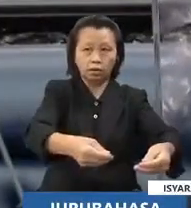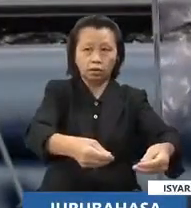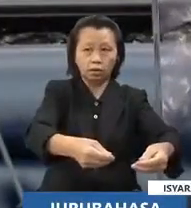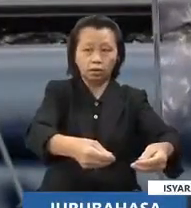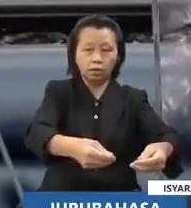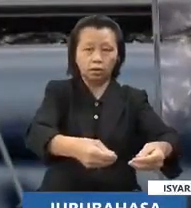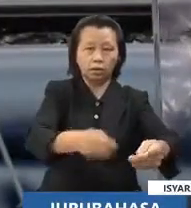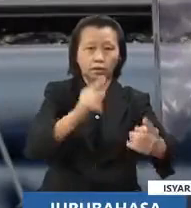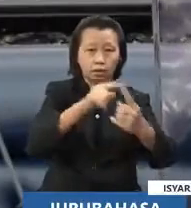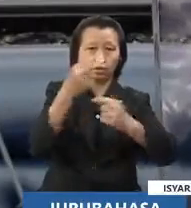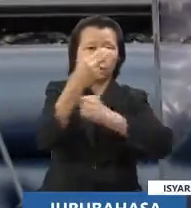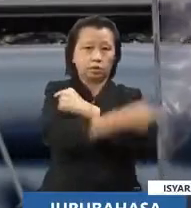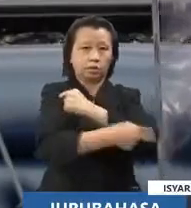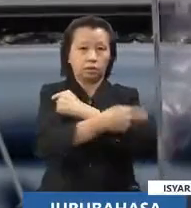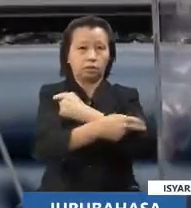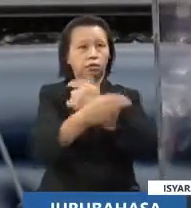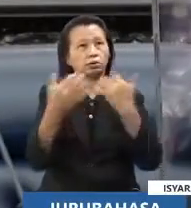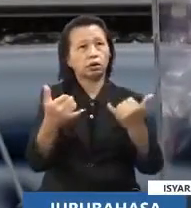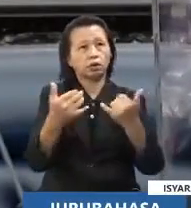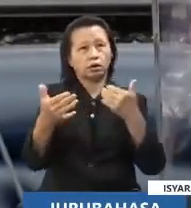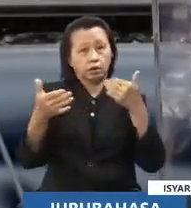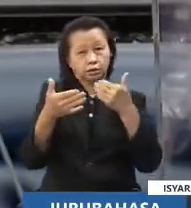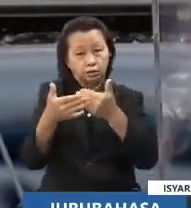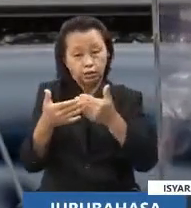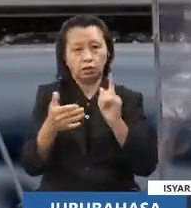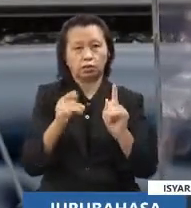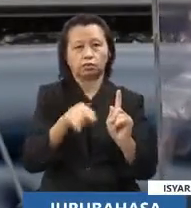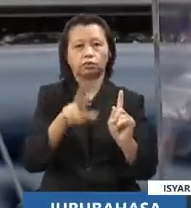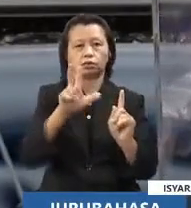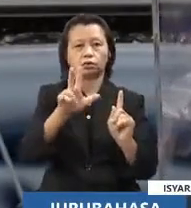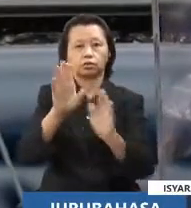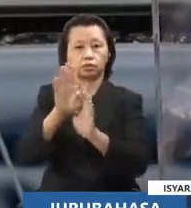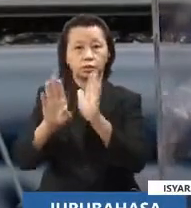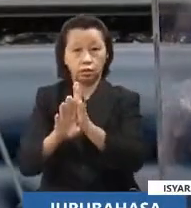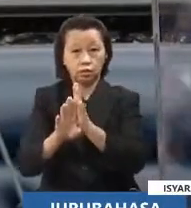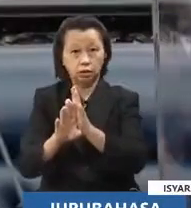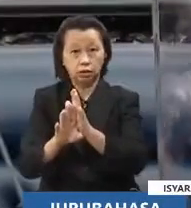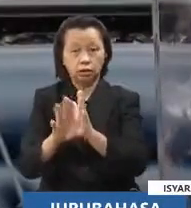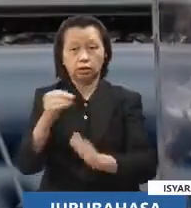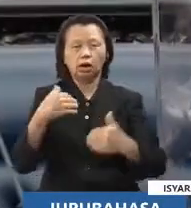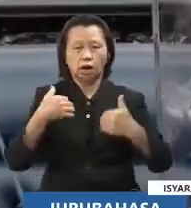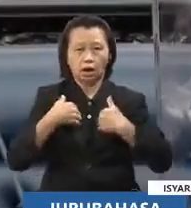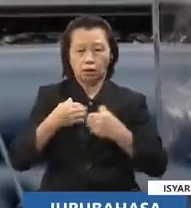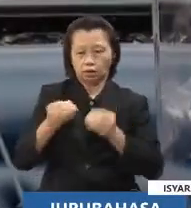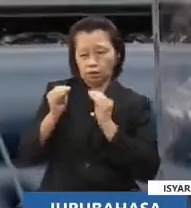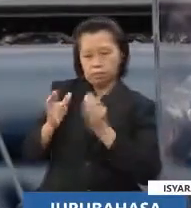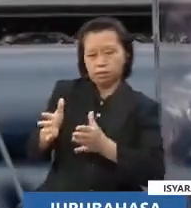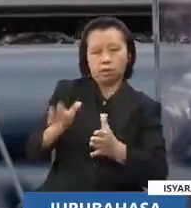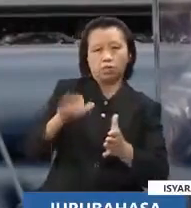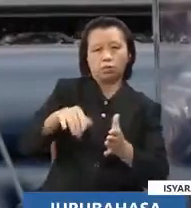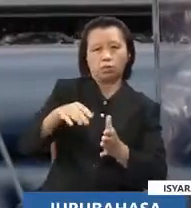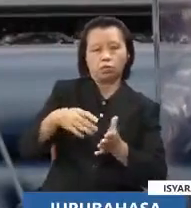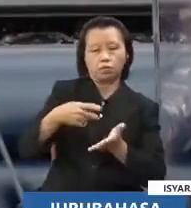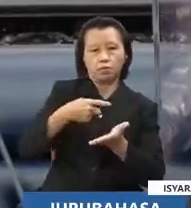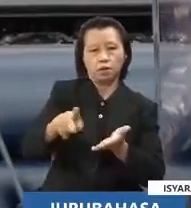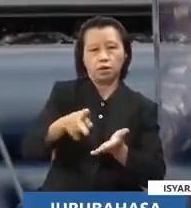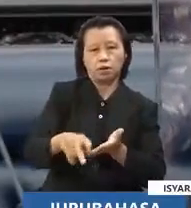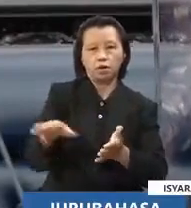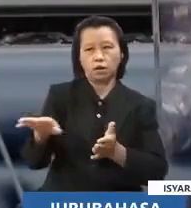yang dikeluarkan kepada negeri-negeri buat masa ini hampir RM1.3 bilion dan ada lagi baki yang belum dijelaskan lah,